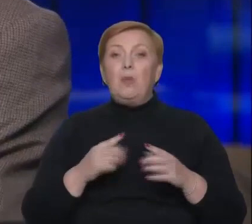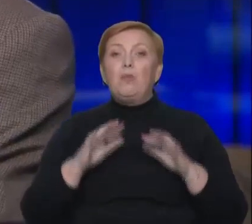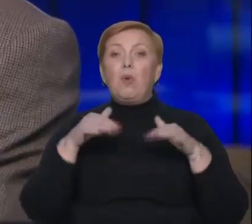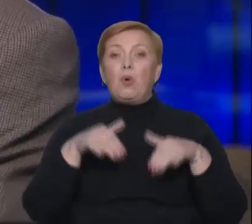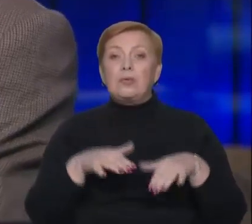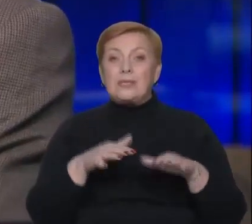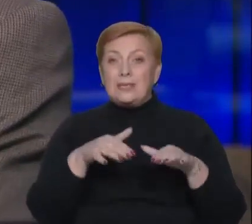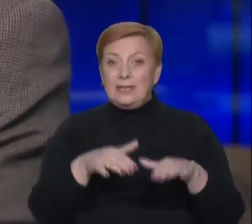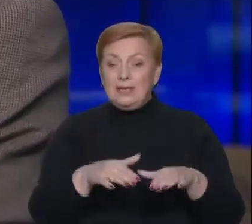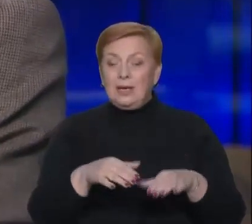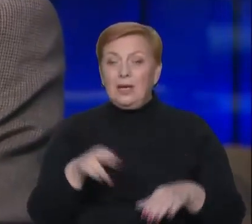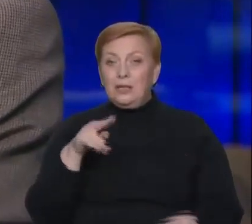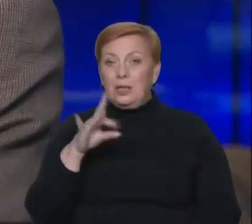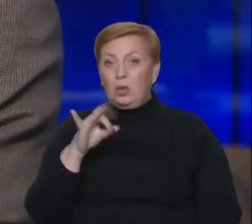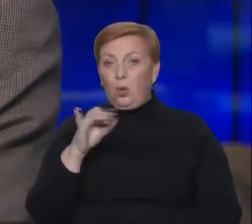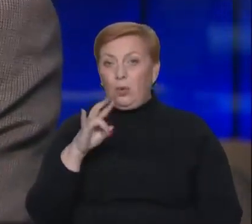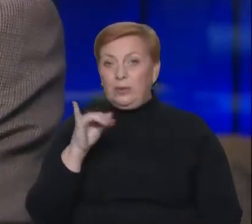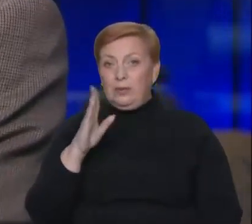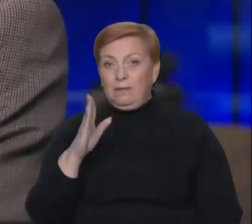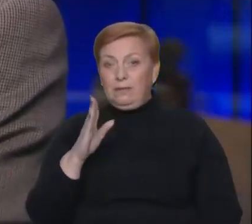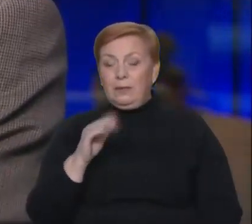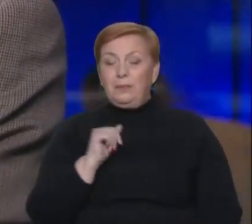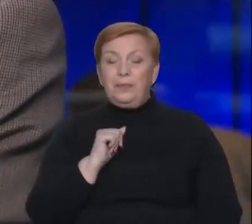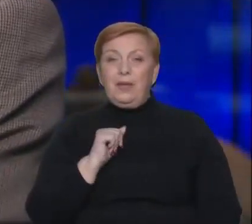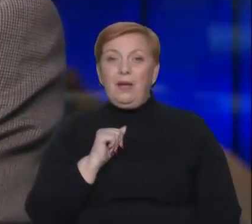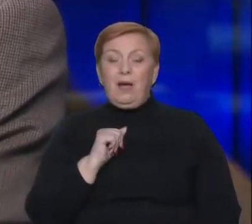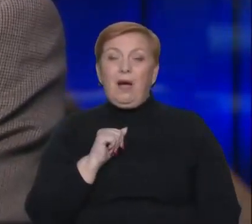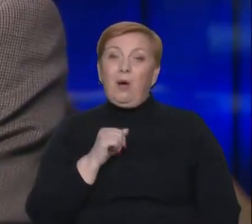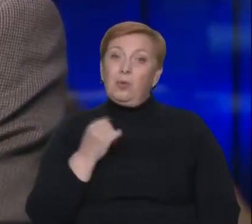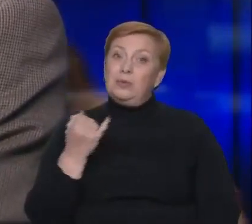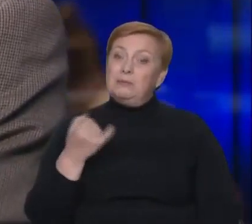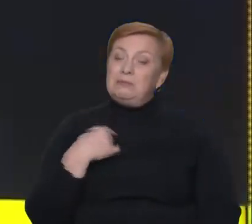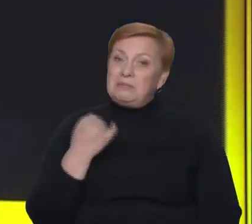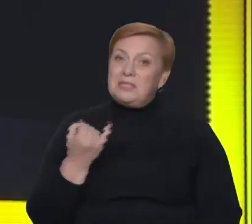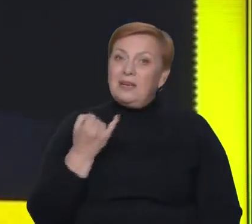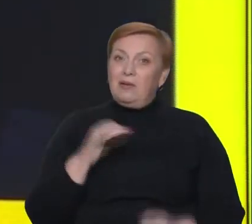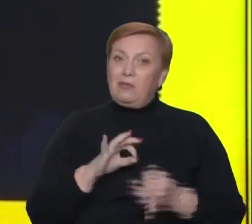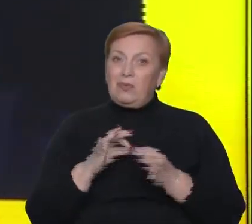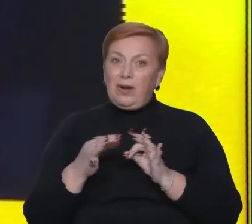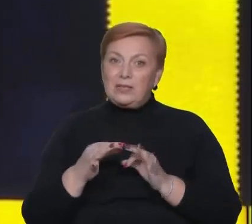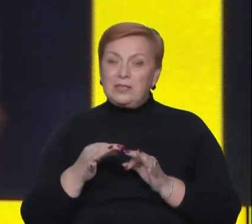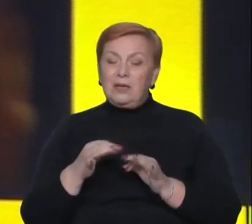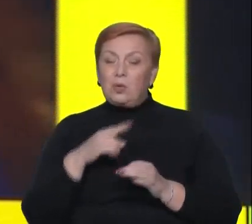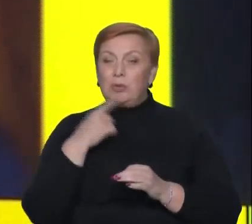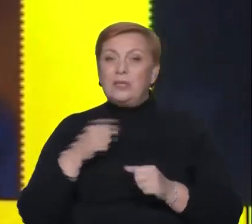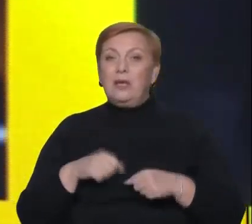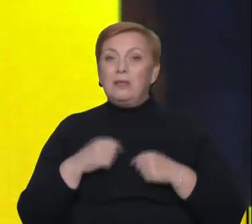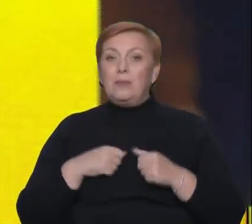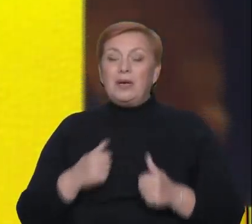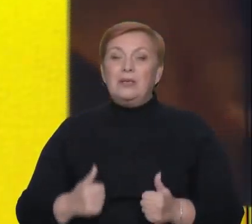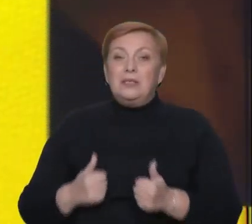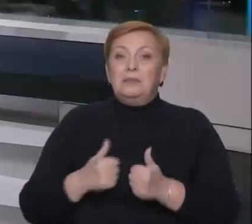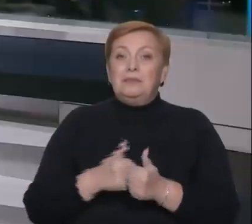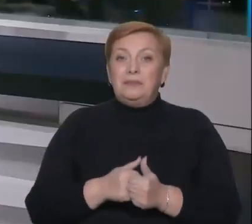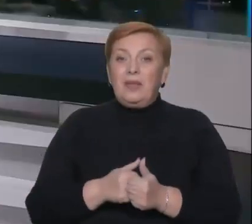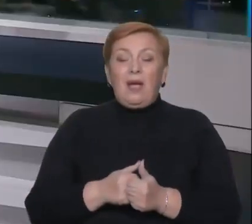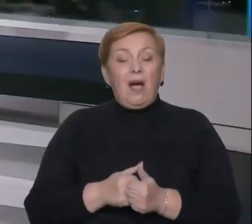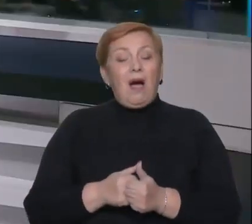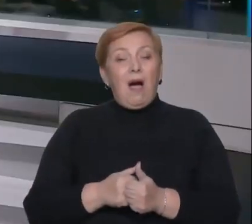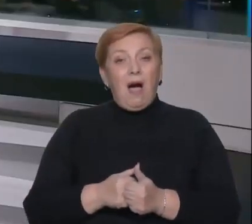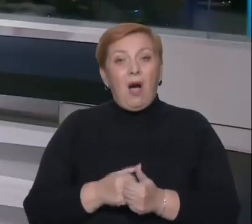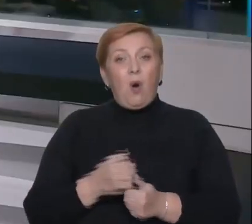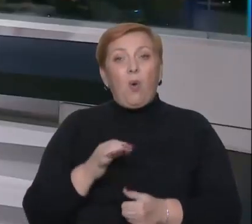цієї фрази про те, що намагається нас догнати, на якому ми зараз рівні, от як Україна в цьому питанні, от створенні у